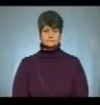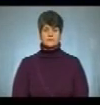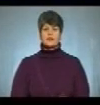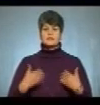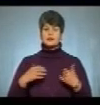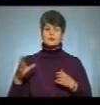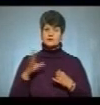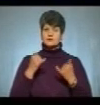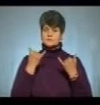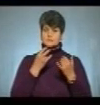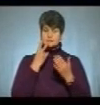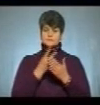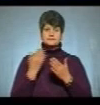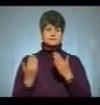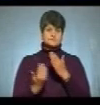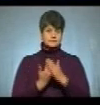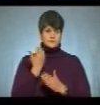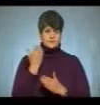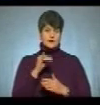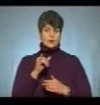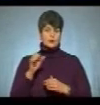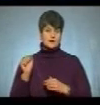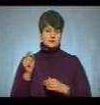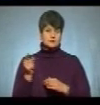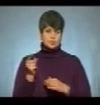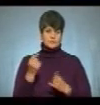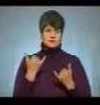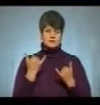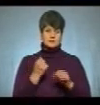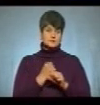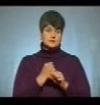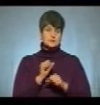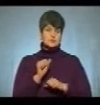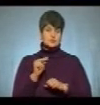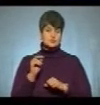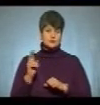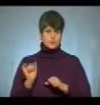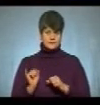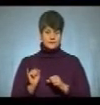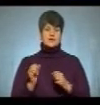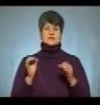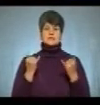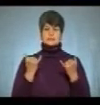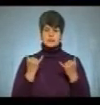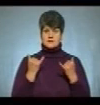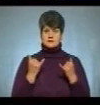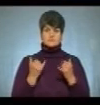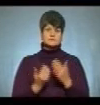Вітаю всіх, хто зараз з нами. Новини в ефірі UA Тернопіль, студії Анастасія Чичко. І у цьому випуску дивіться про таке.